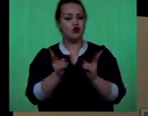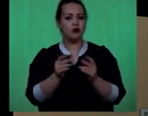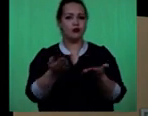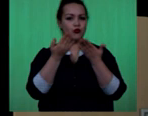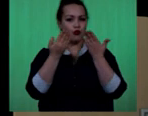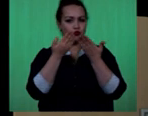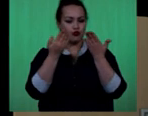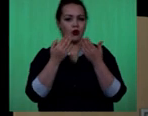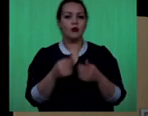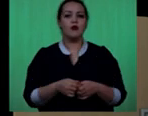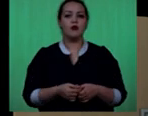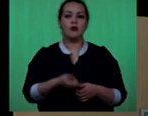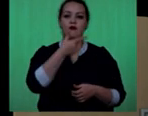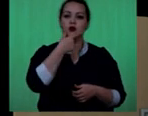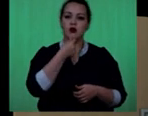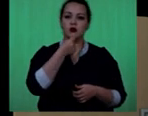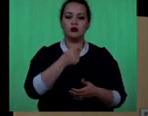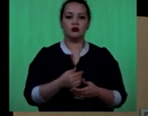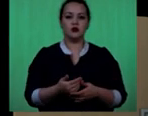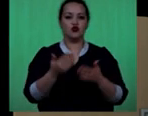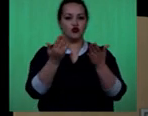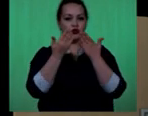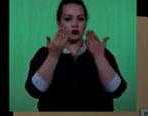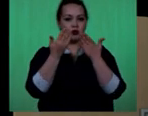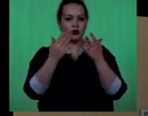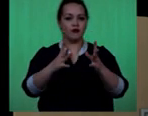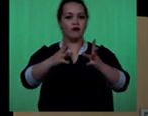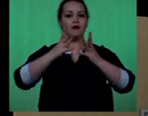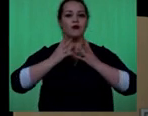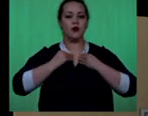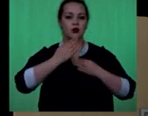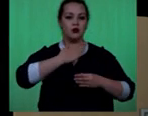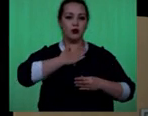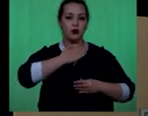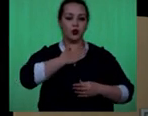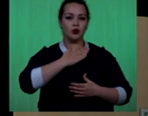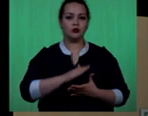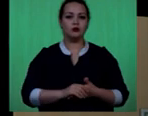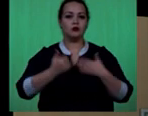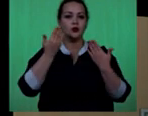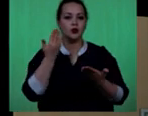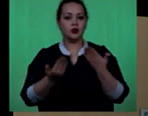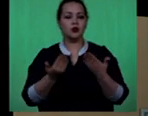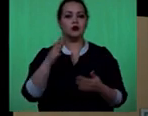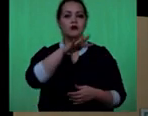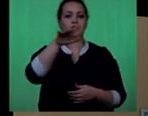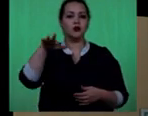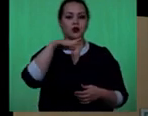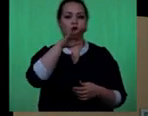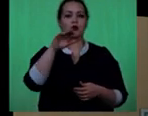его выразительно читаем вместе со мной если в небе ходят